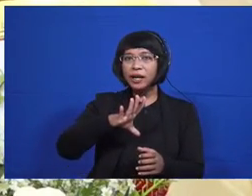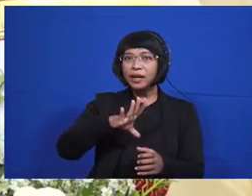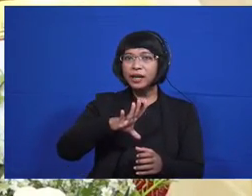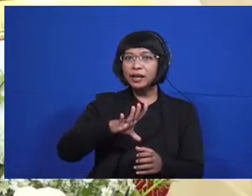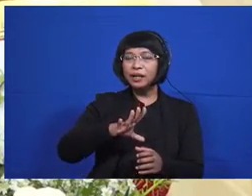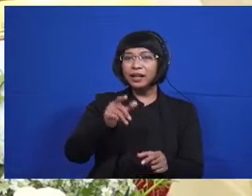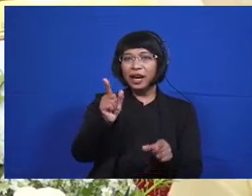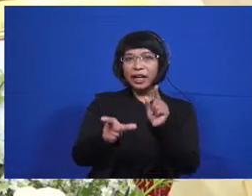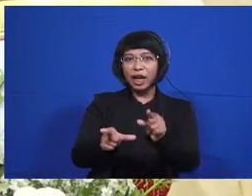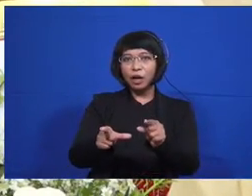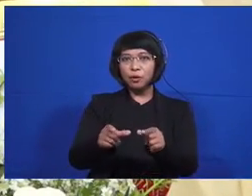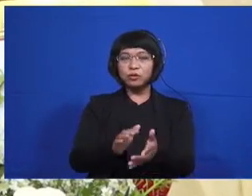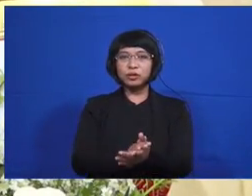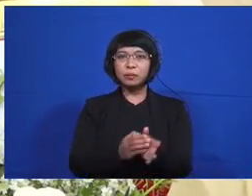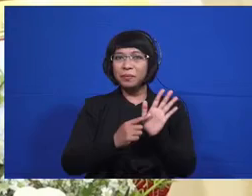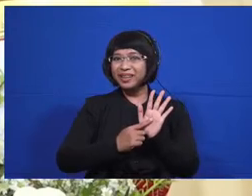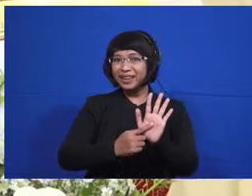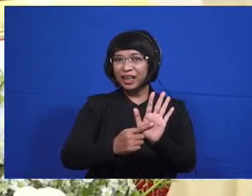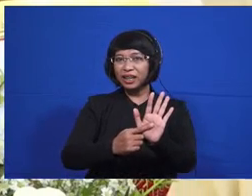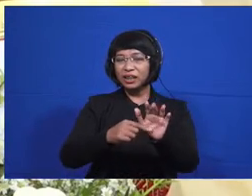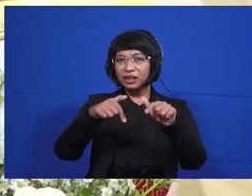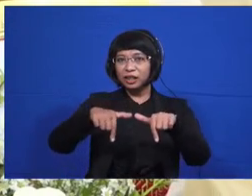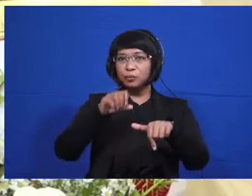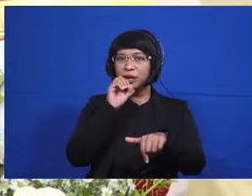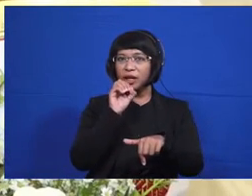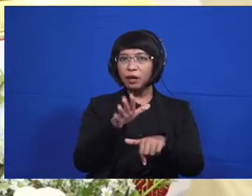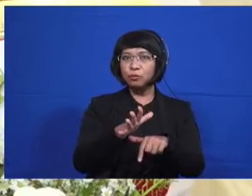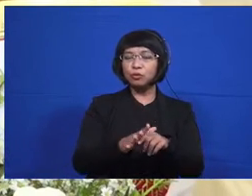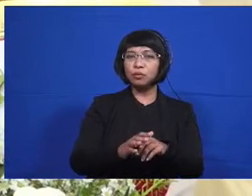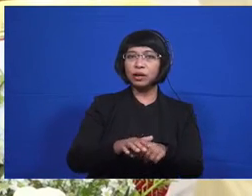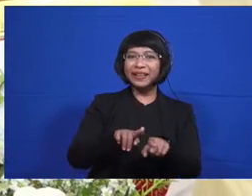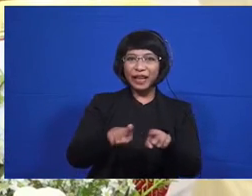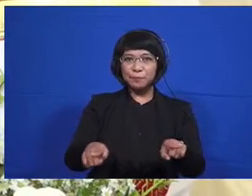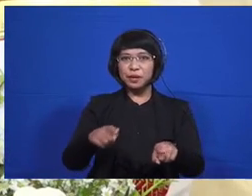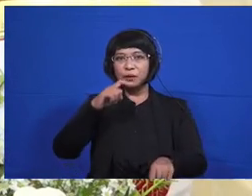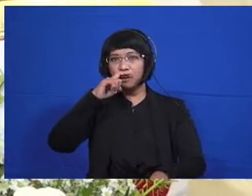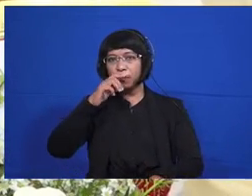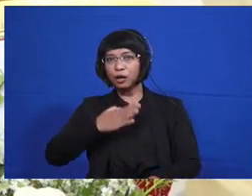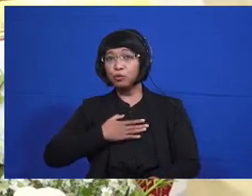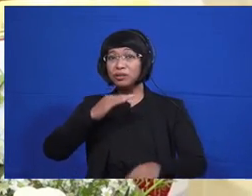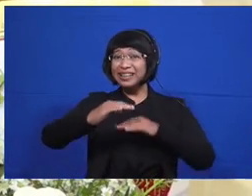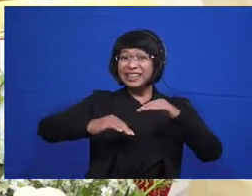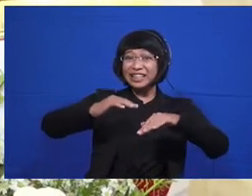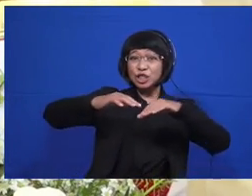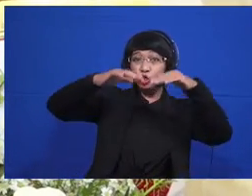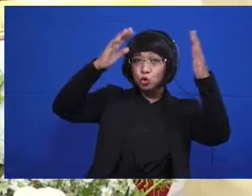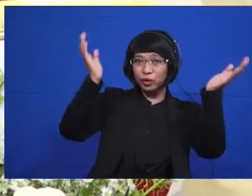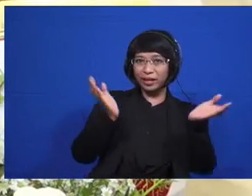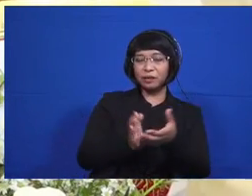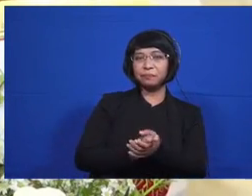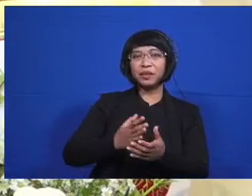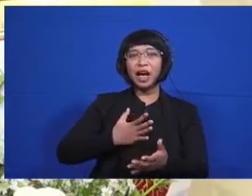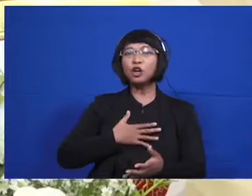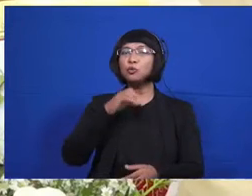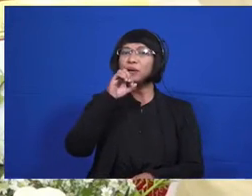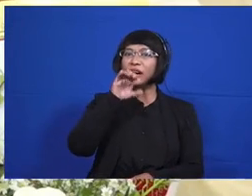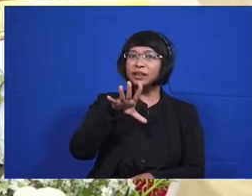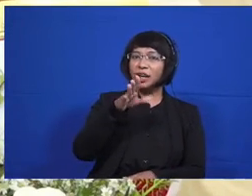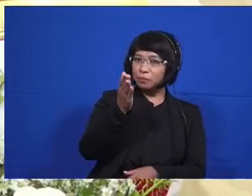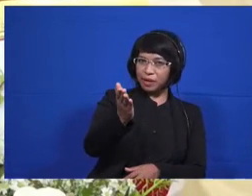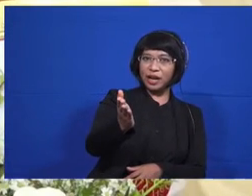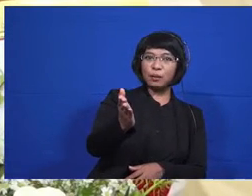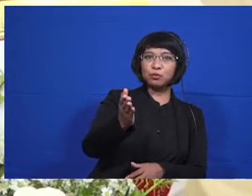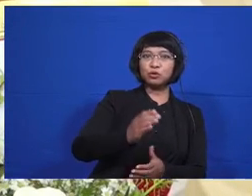kepadamu, melainkan Bapakku yang di surga. Dan aku pun berkata